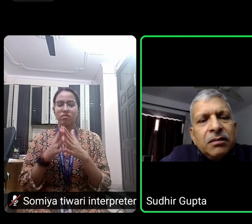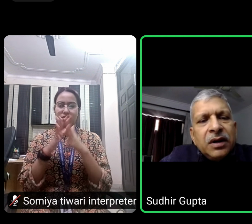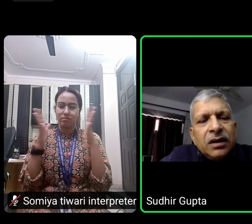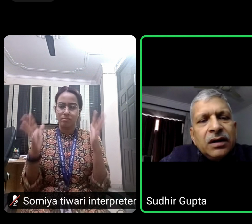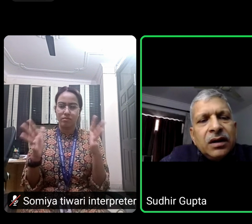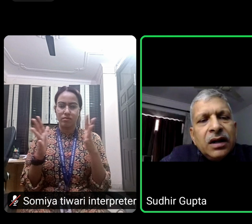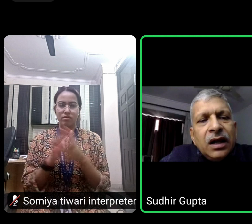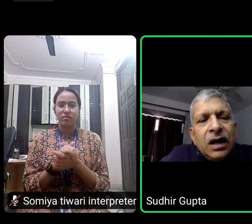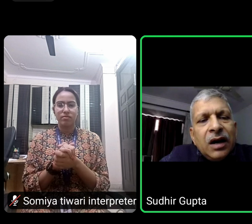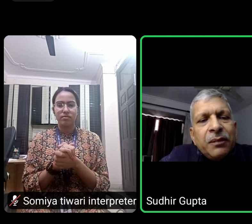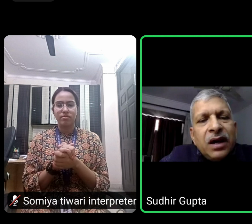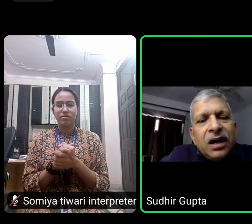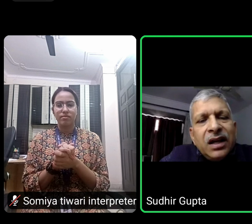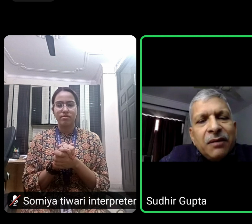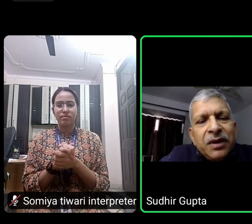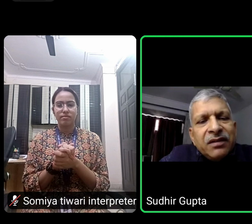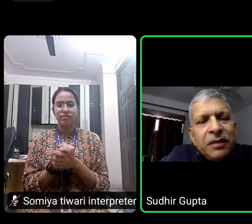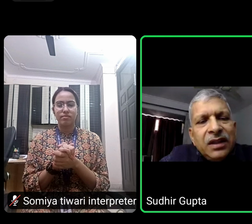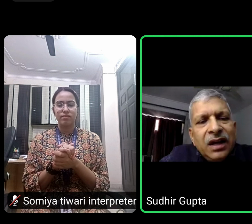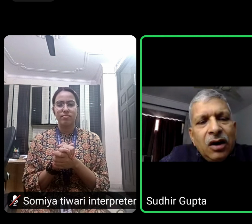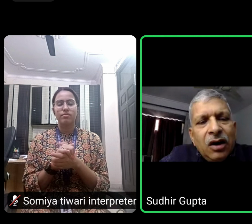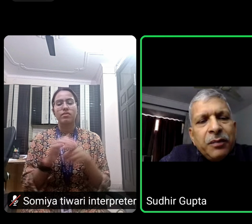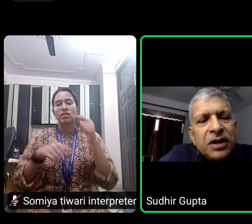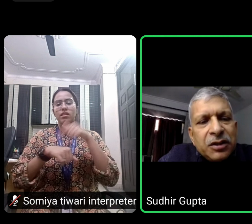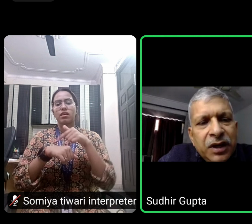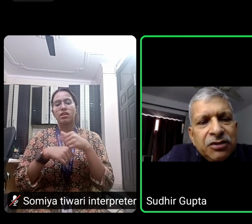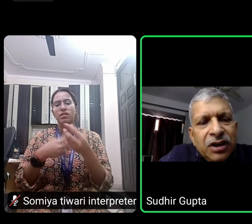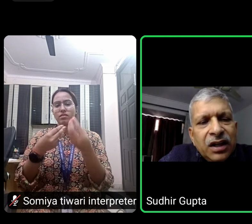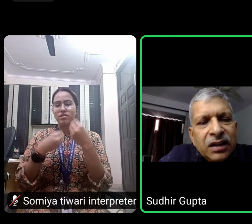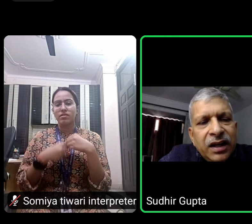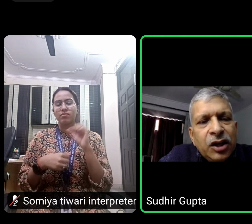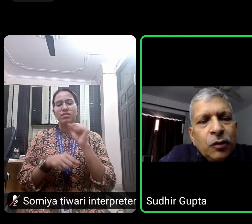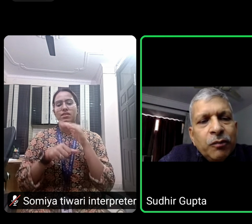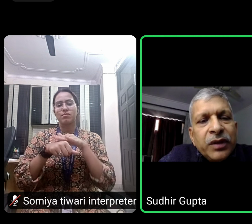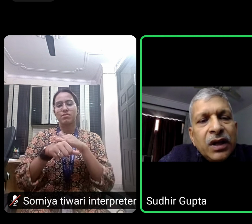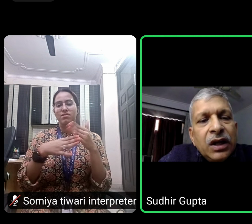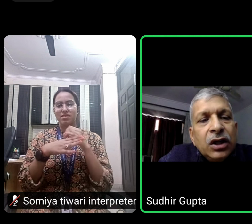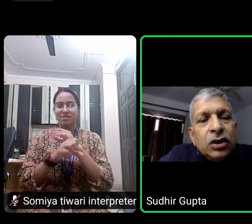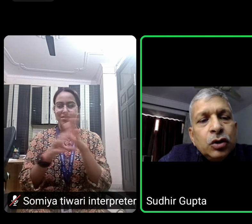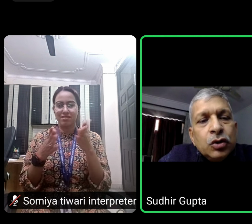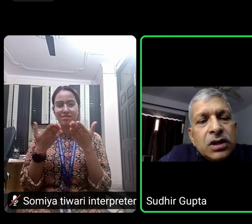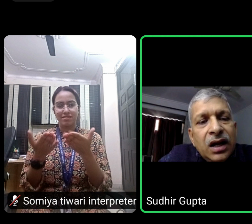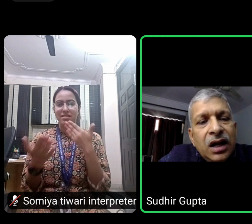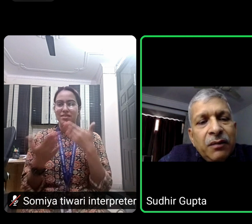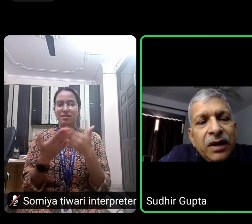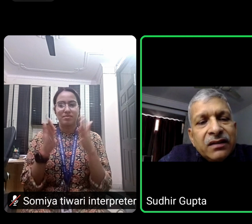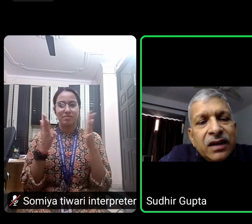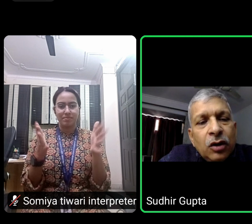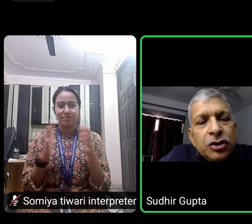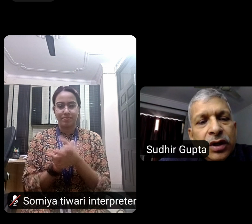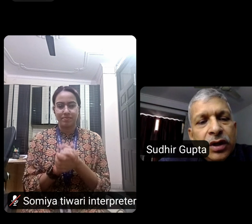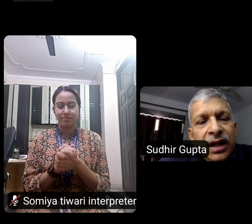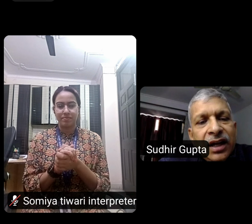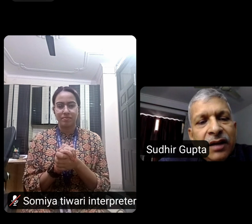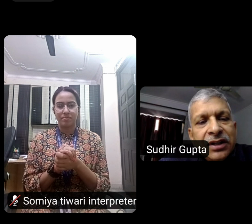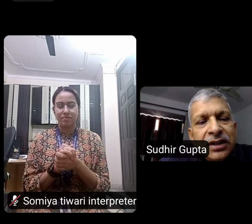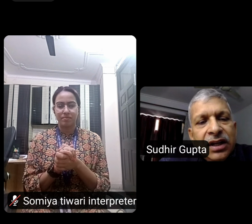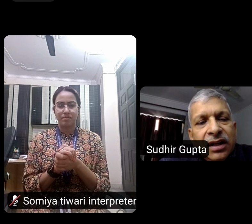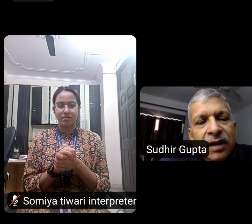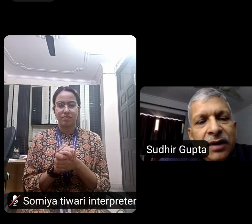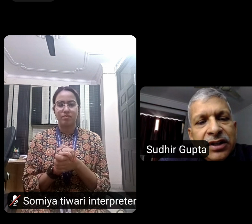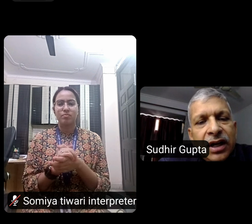मच आपका कि आपने समय दिया और अपना एक्सपीरियंस शेयर किया, थैंक यू। दूसरा हमारे साथ ज्वाइन कर और लिया जुड़े मैडम, हैं